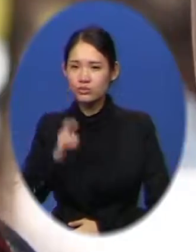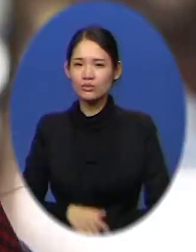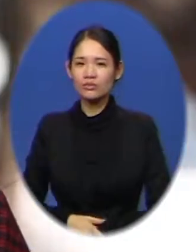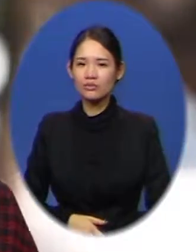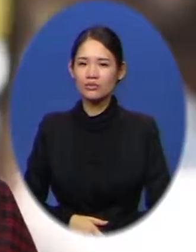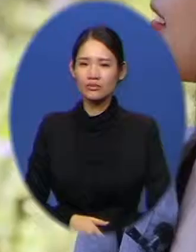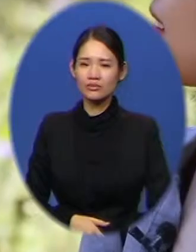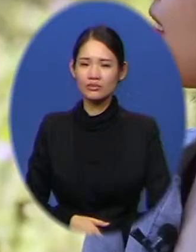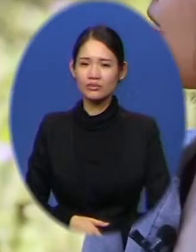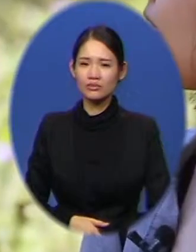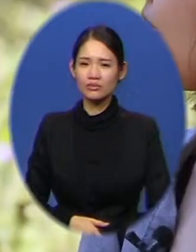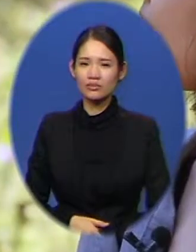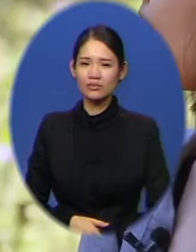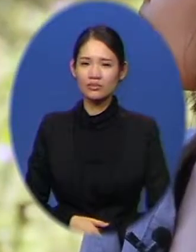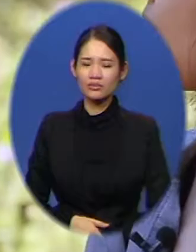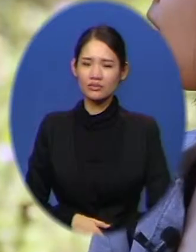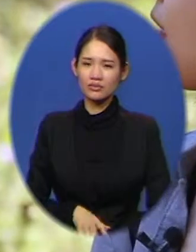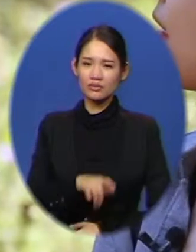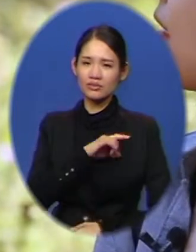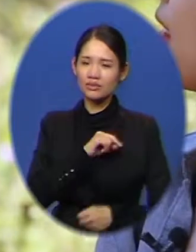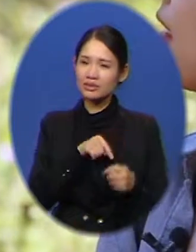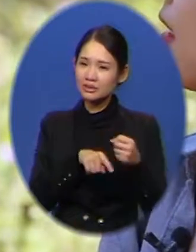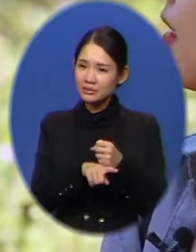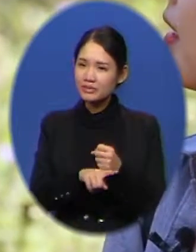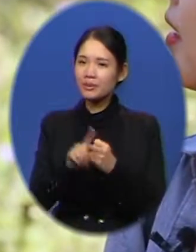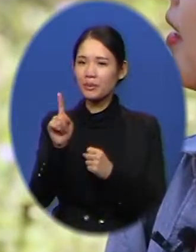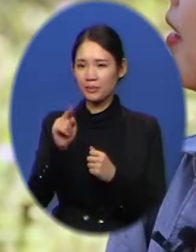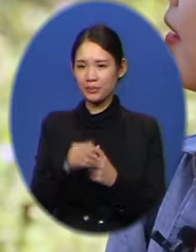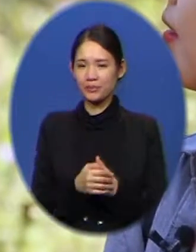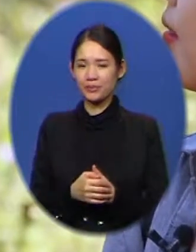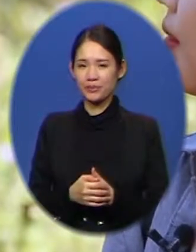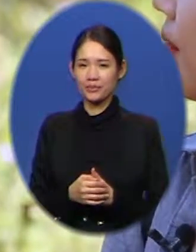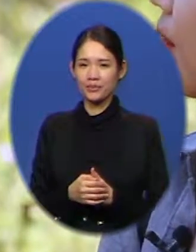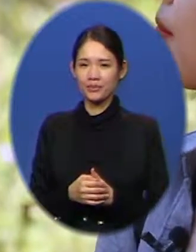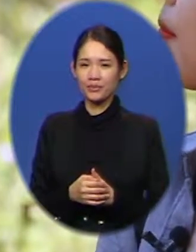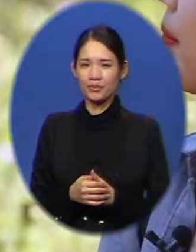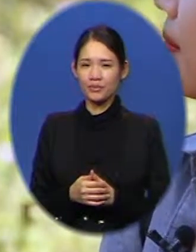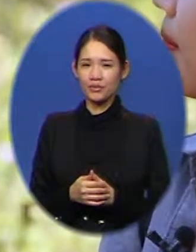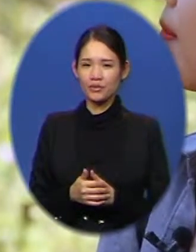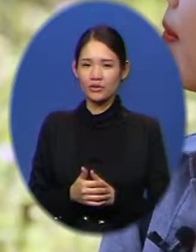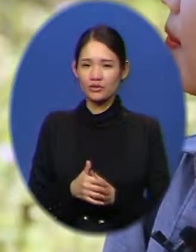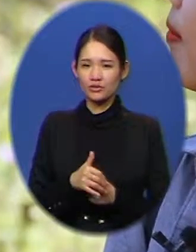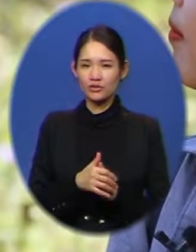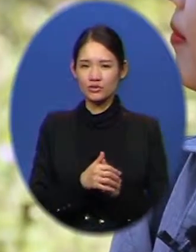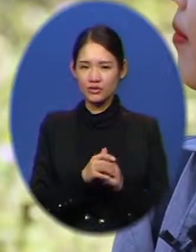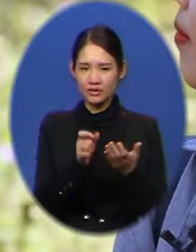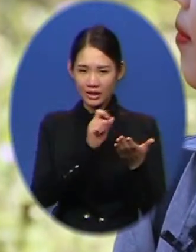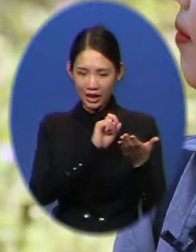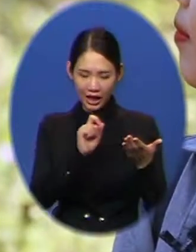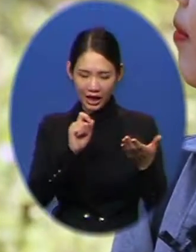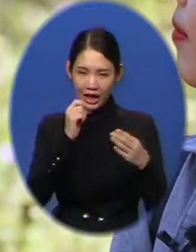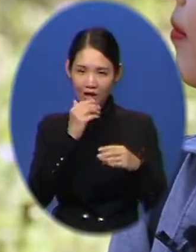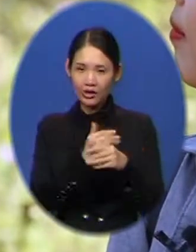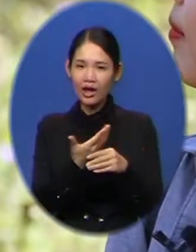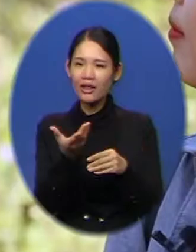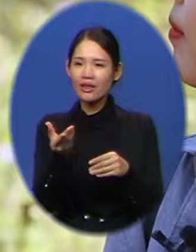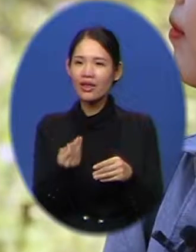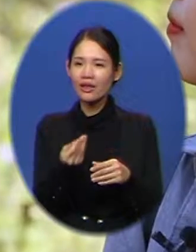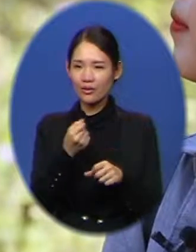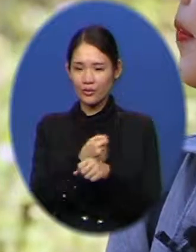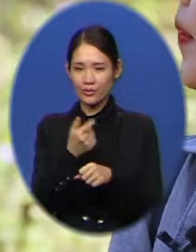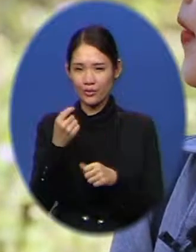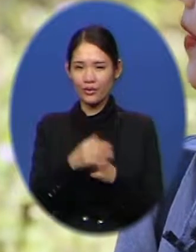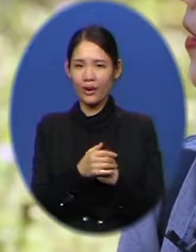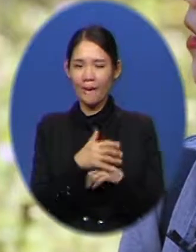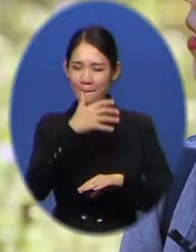활례정인지? 네. 활례정이라는 이 말은 그 주자의 관서유감이라는 식구에서 따왔어요. 그 맨 마지막